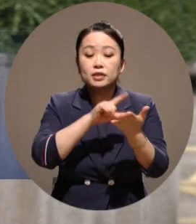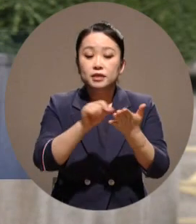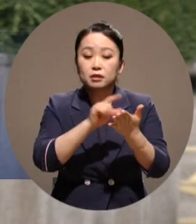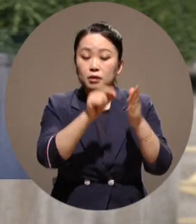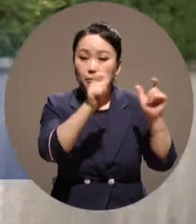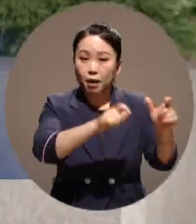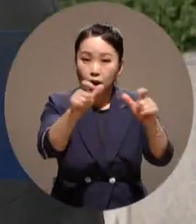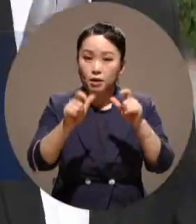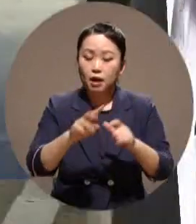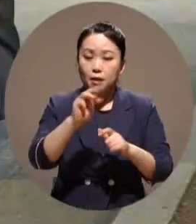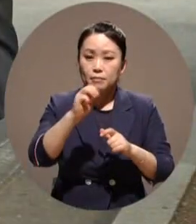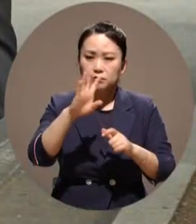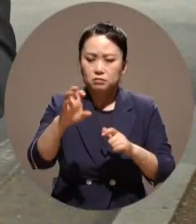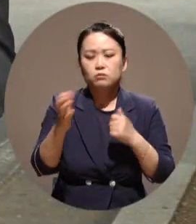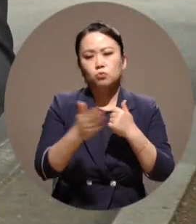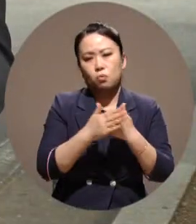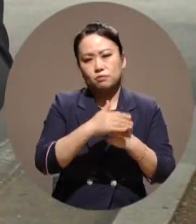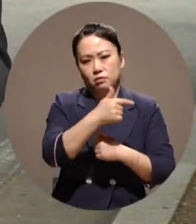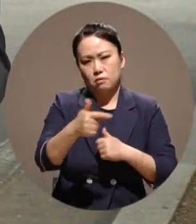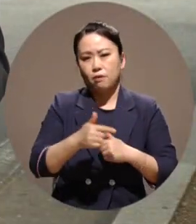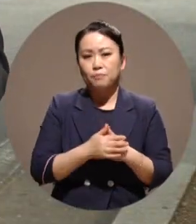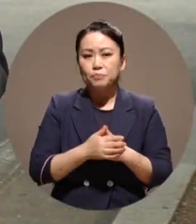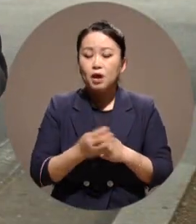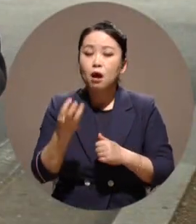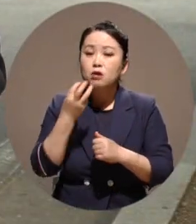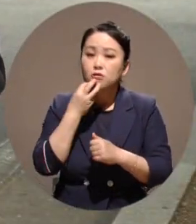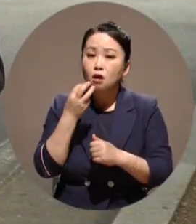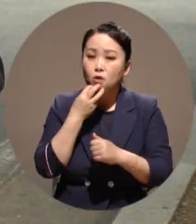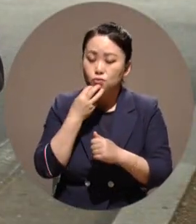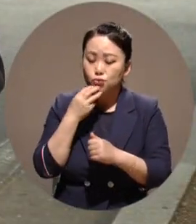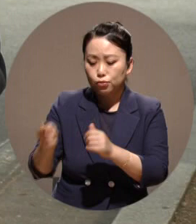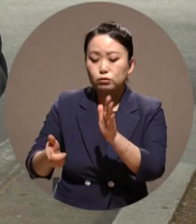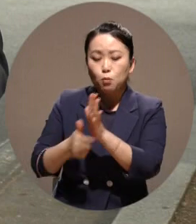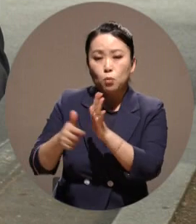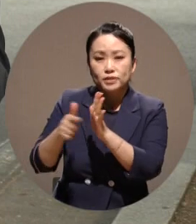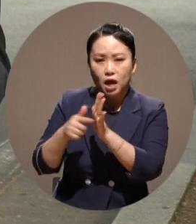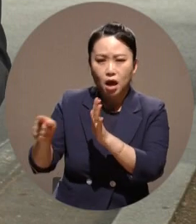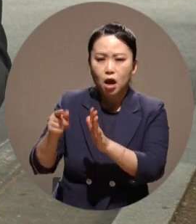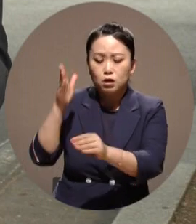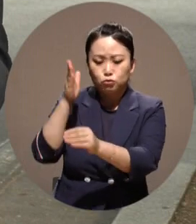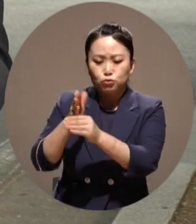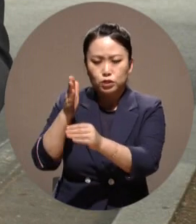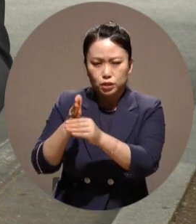많은 도움이 될 것으로. 전문가들은 서울 본사 중심의 조직 문화에서 벗어날 것과